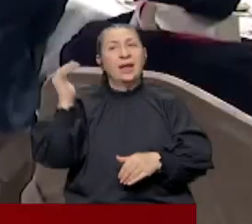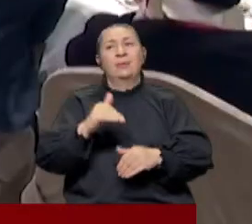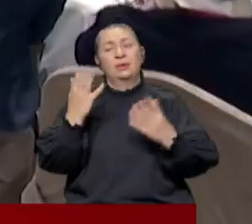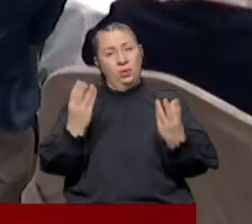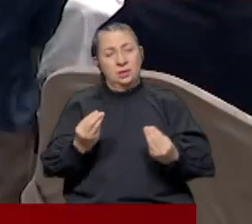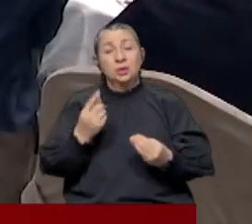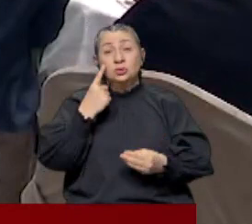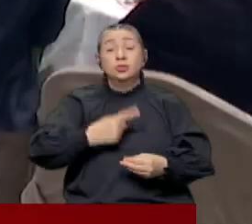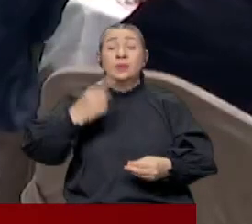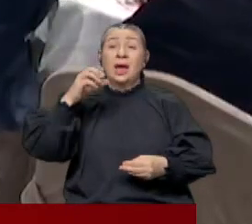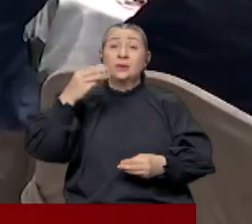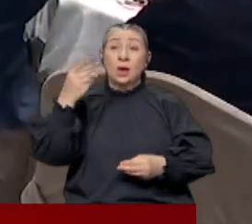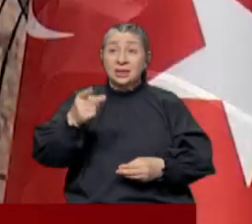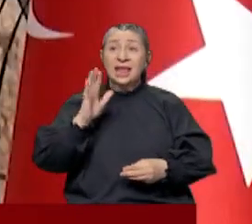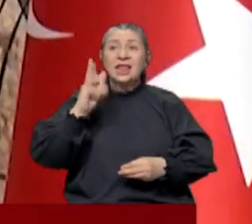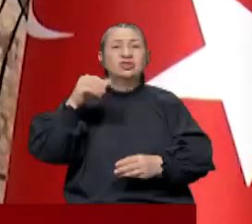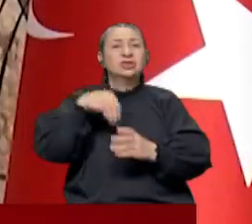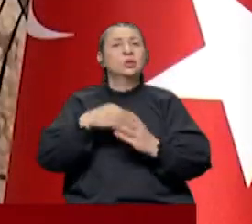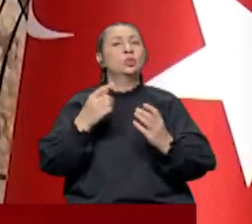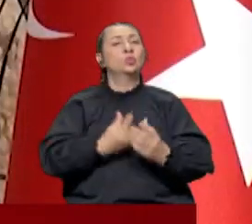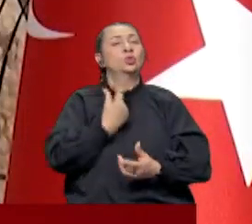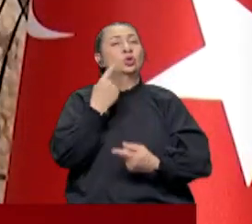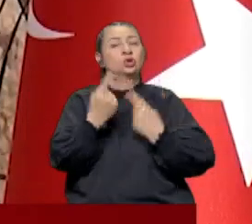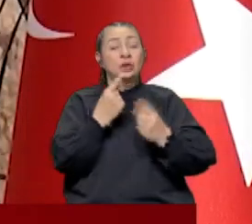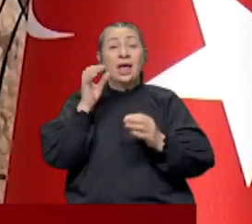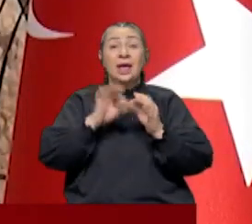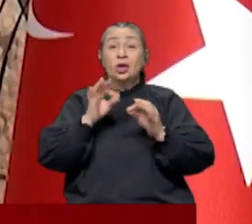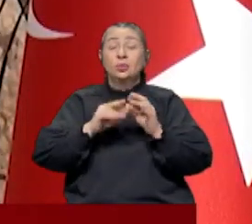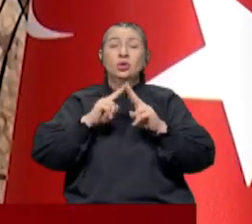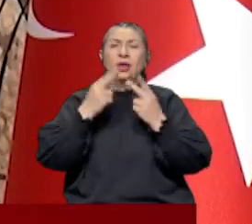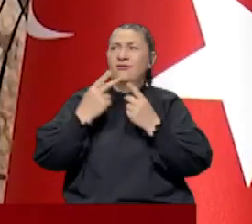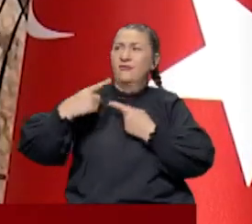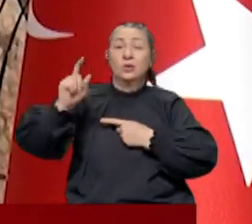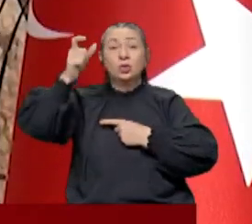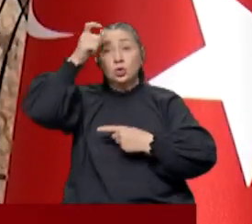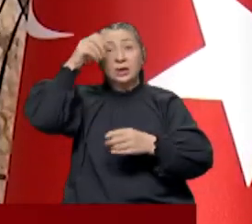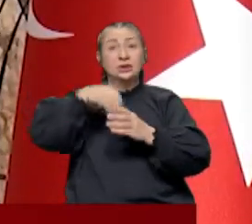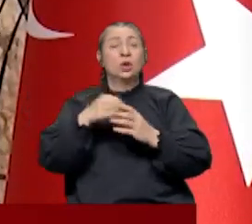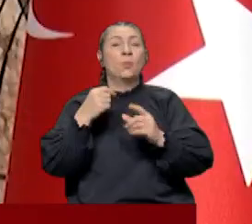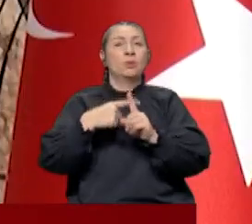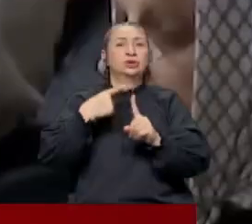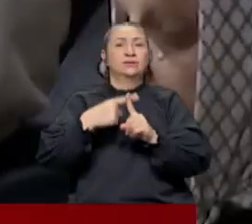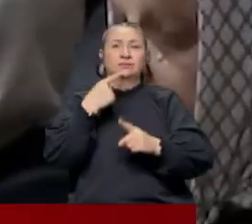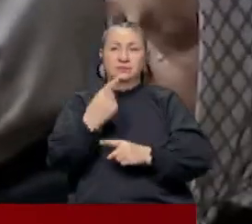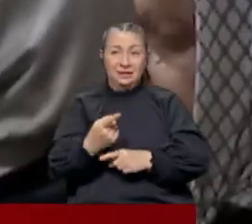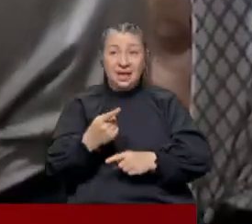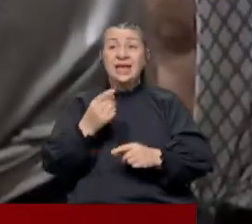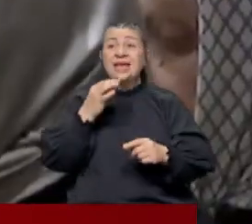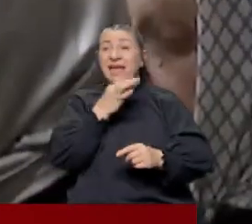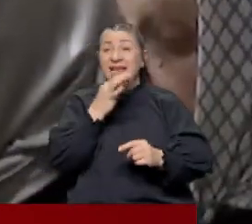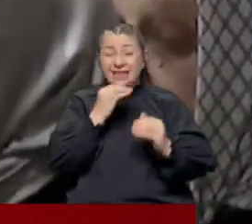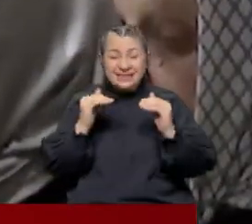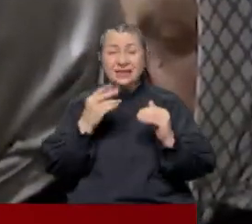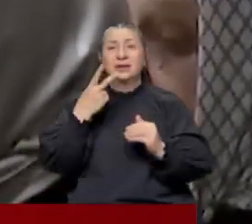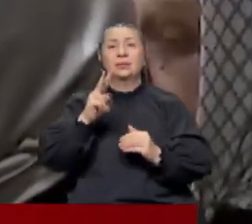olan. Cumhurbaşkanı Erdoğan gelecek için umutlu konuştu. Ekonomide dünyanın aksine Türkiye için olumlu bir tablo çizdi ve kritik eşik